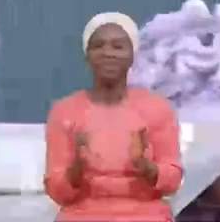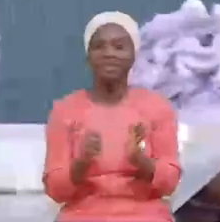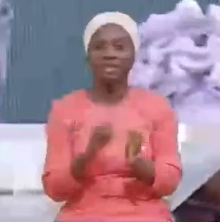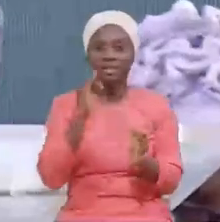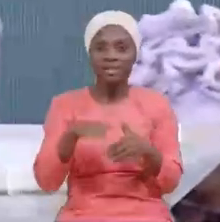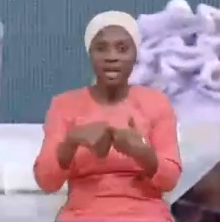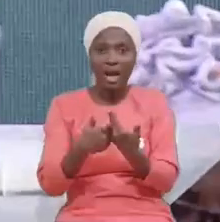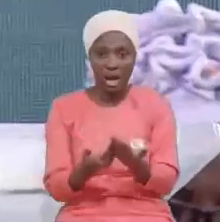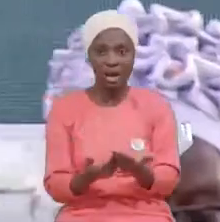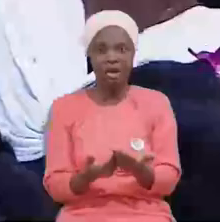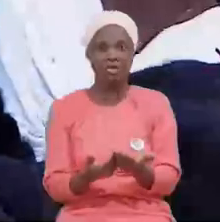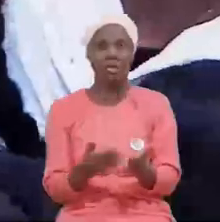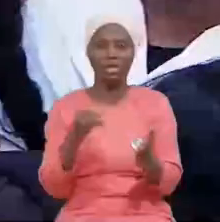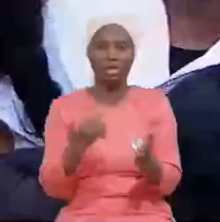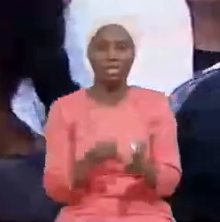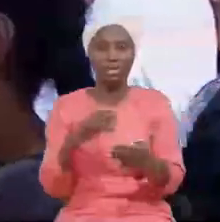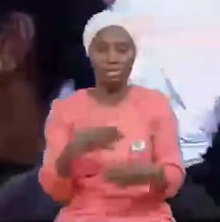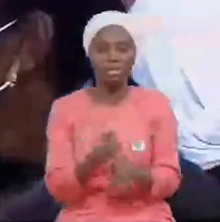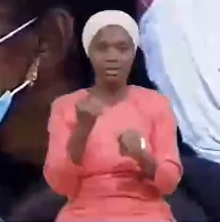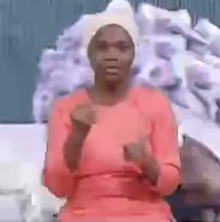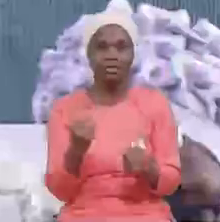C'est comme ça, il prend une vie 0.